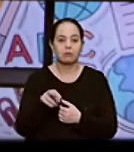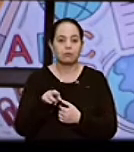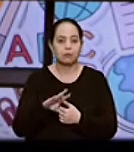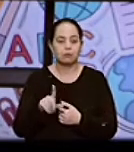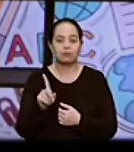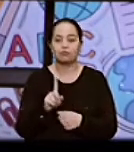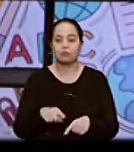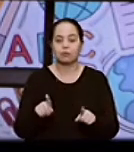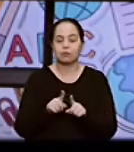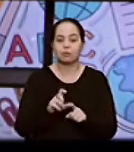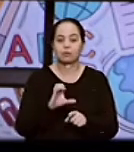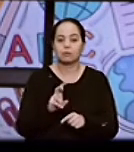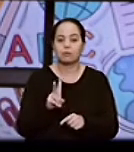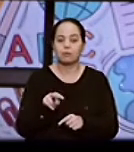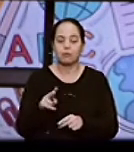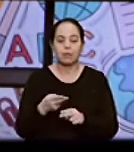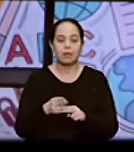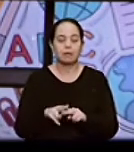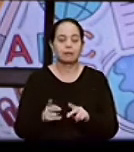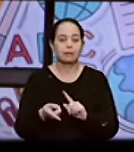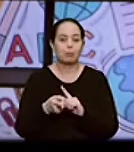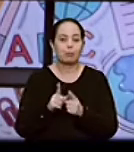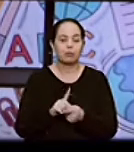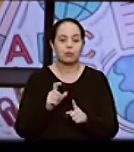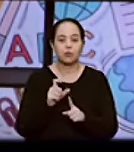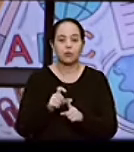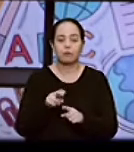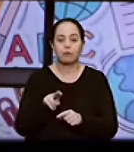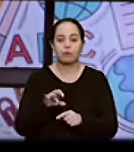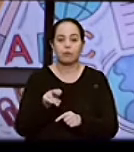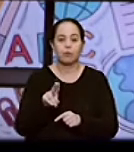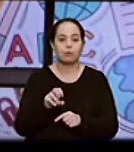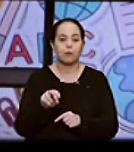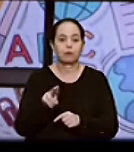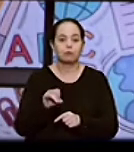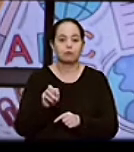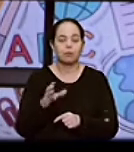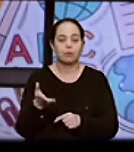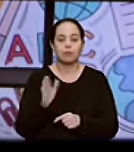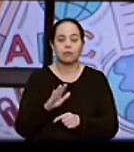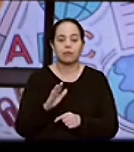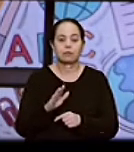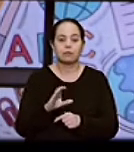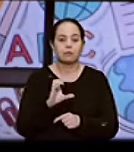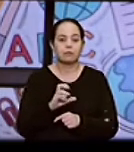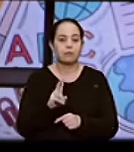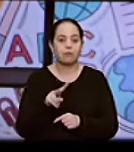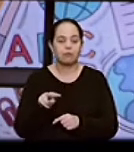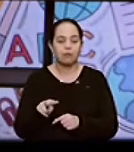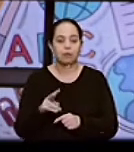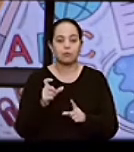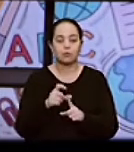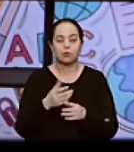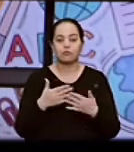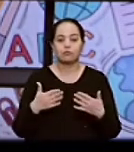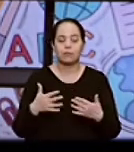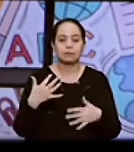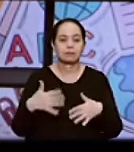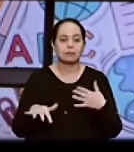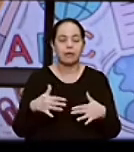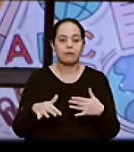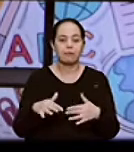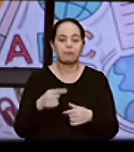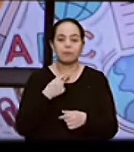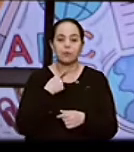склонение? Это изменение слов по падежам. Давайте просклоняем словосочетание «слабый голос», «синее